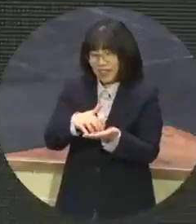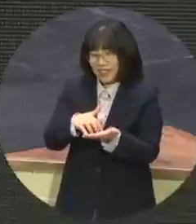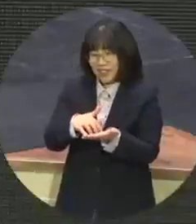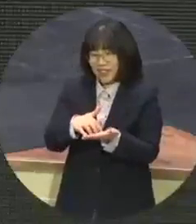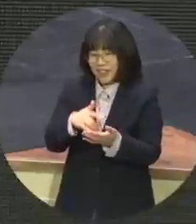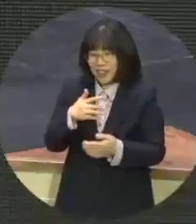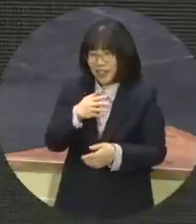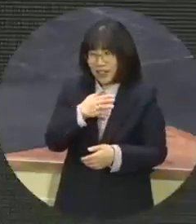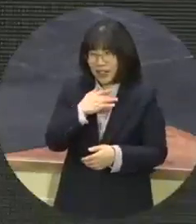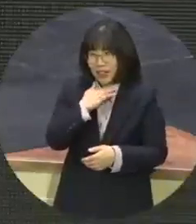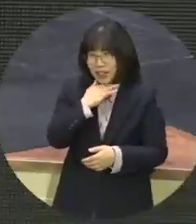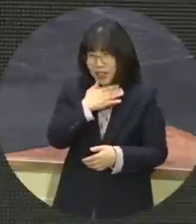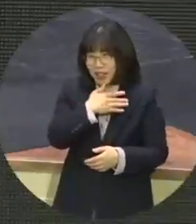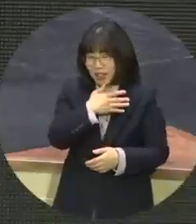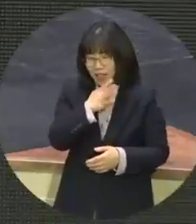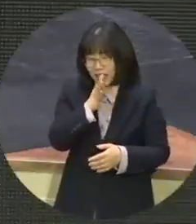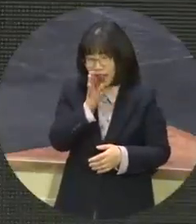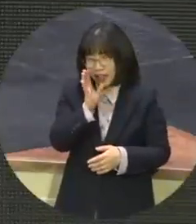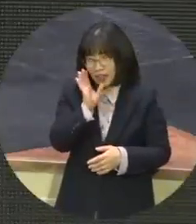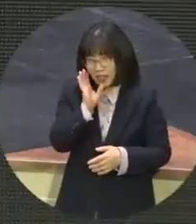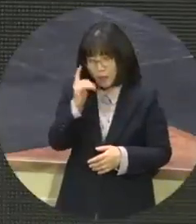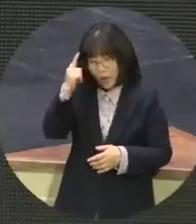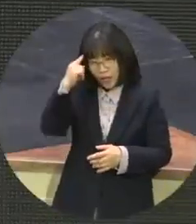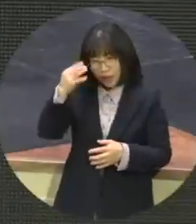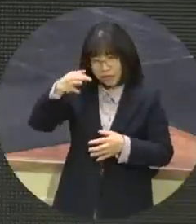머리카락, 나이들은 머리카락 다 빠지거든요.